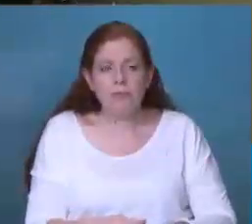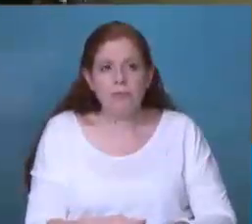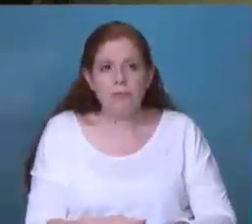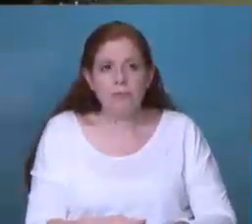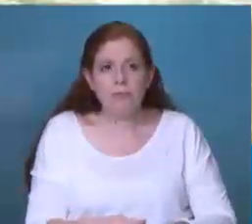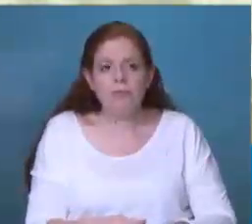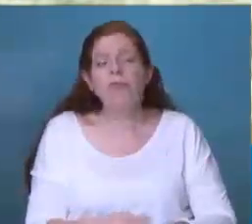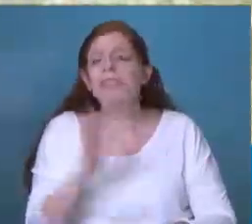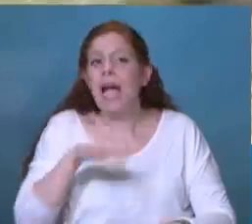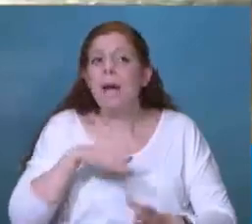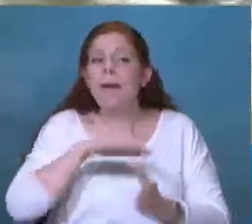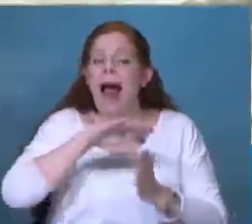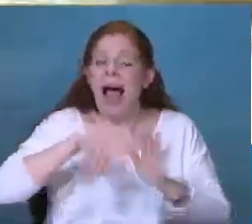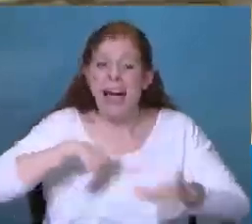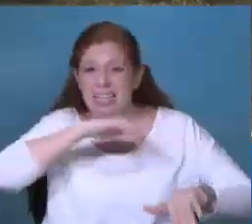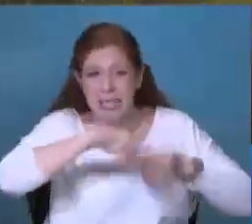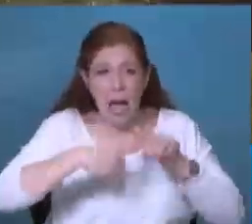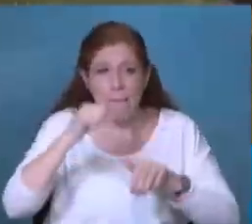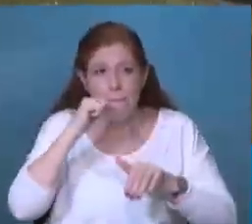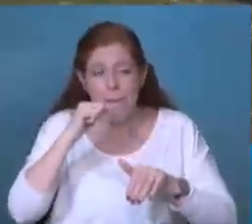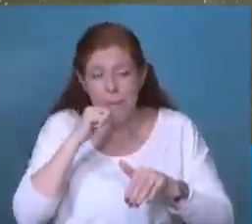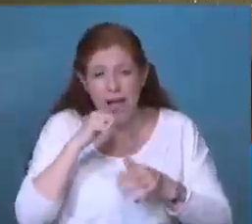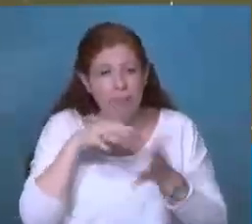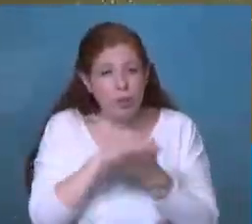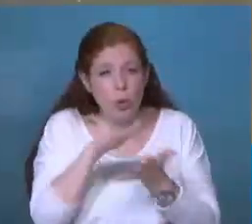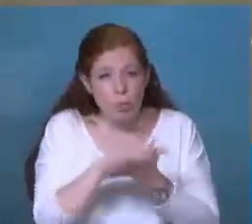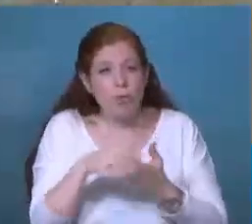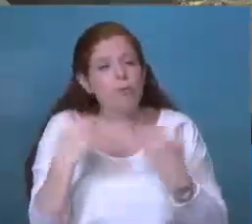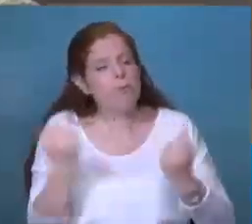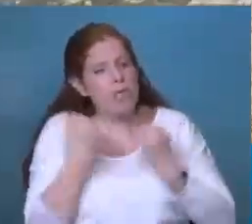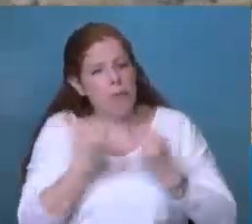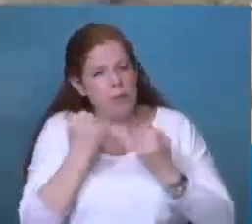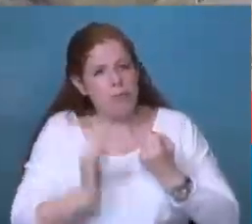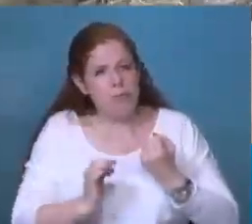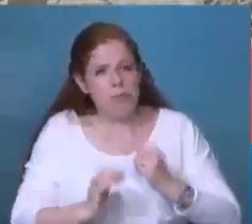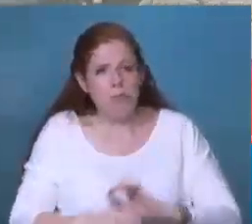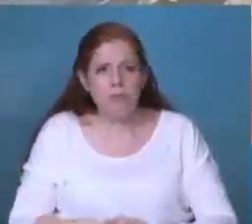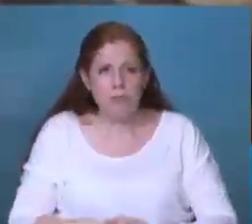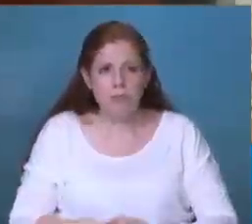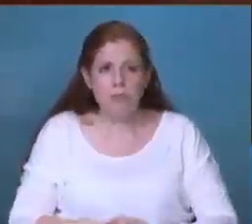גם על החתירה במים הזורמים בשחיית גב ומתאמנים בקפדנות.